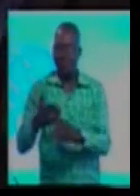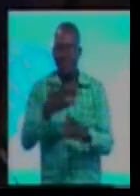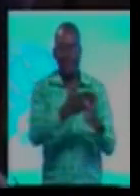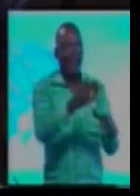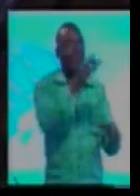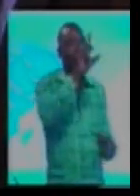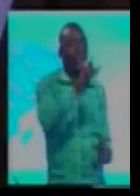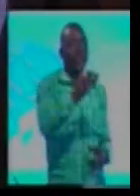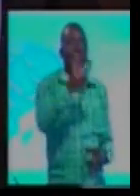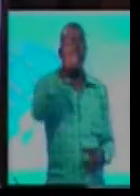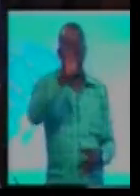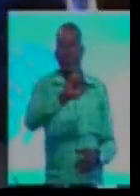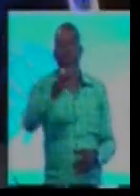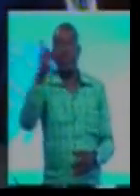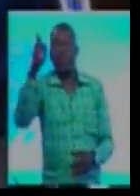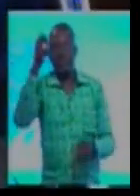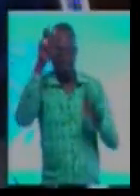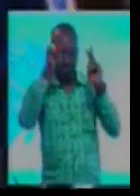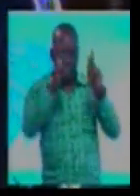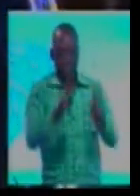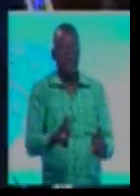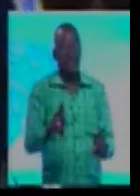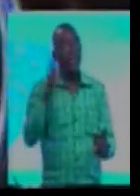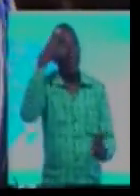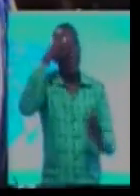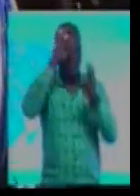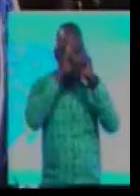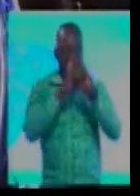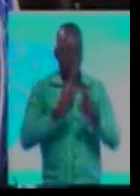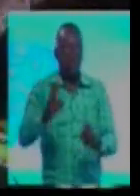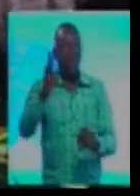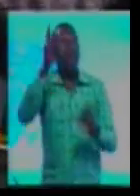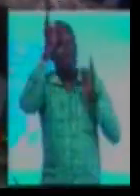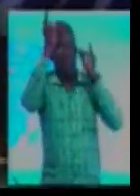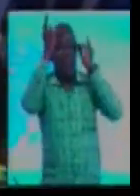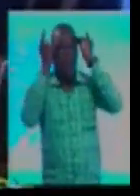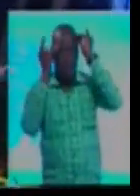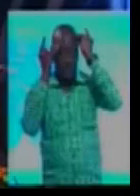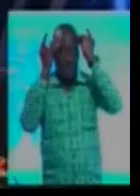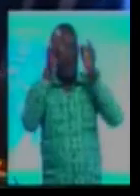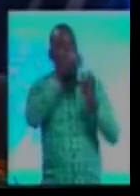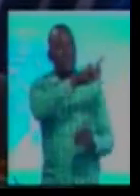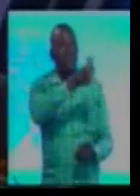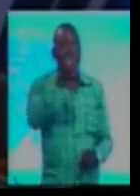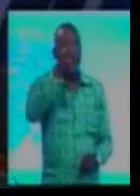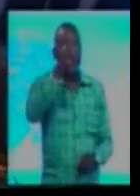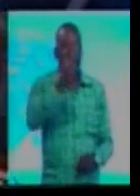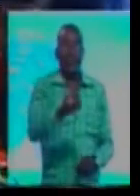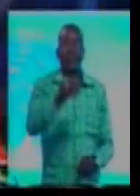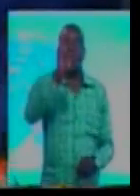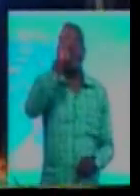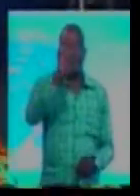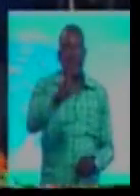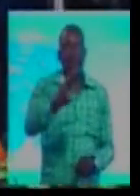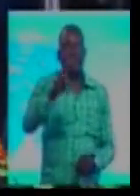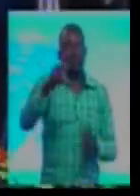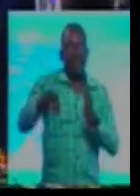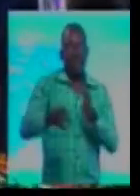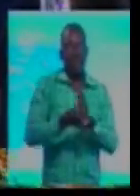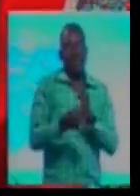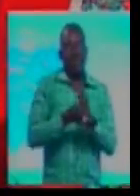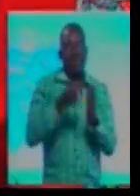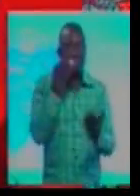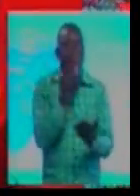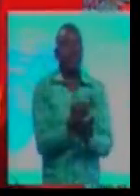autres récipiendaires auréolés de la médaille d'honneur des douanes et 126 de celle de l'ordre du mérite de l'économie et